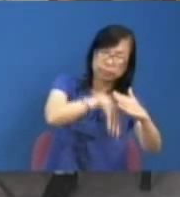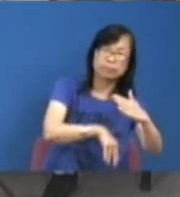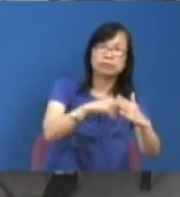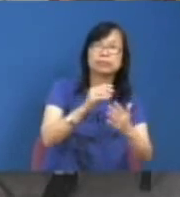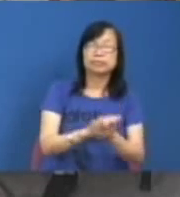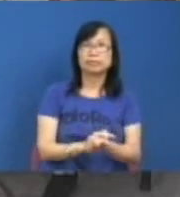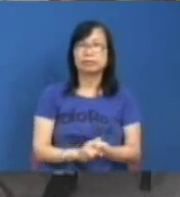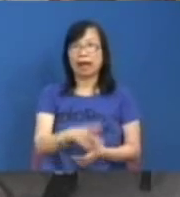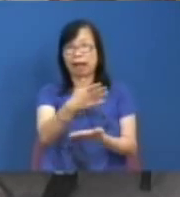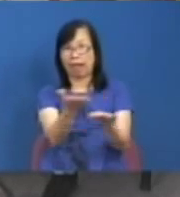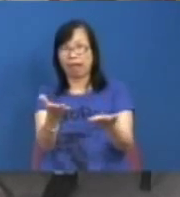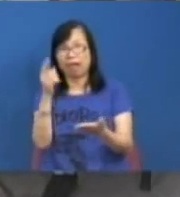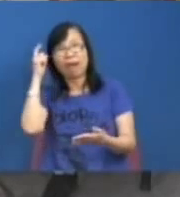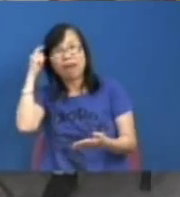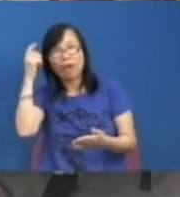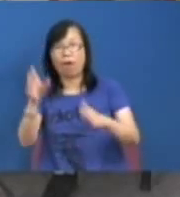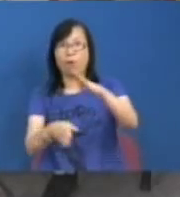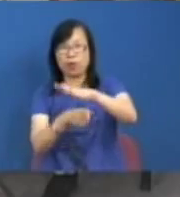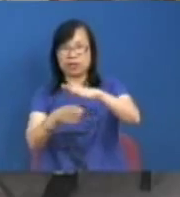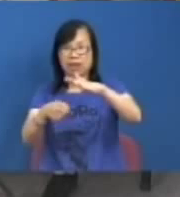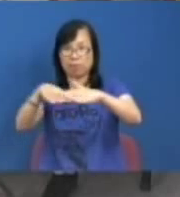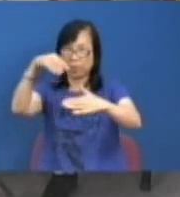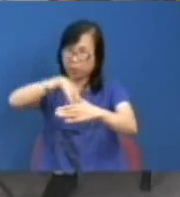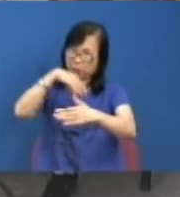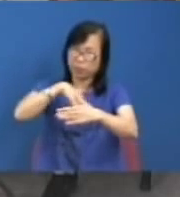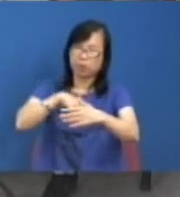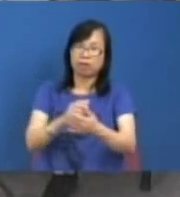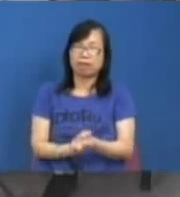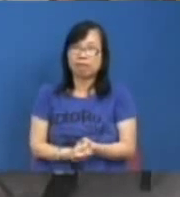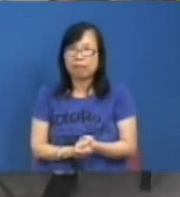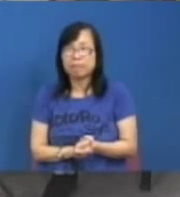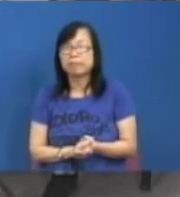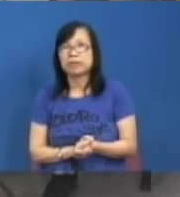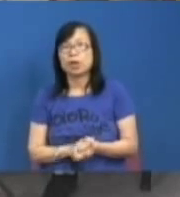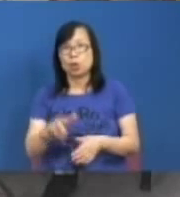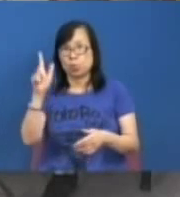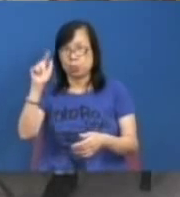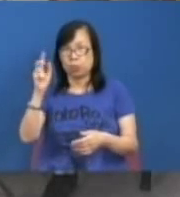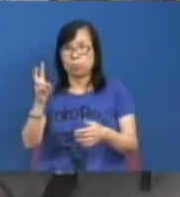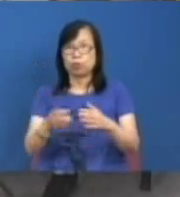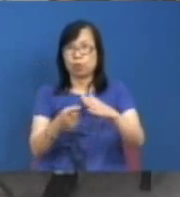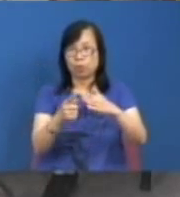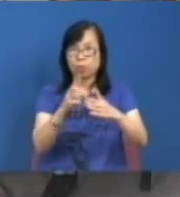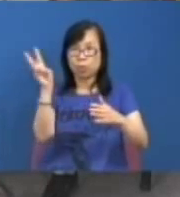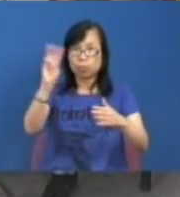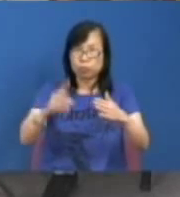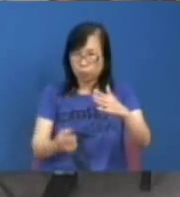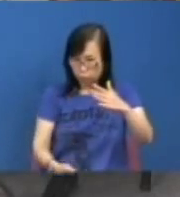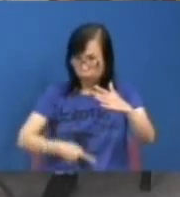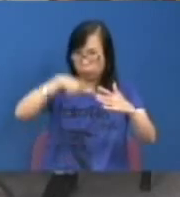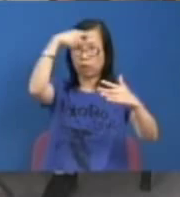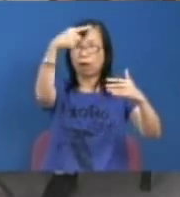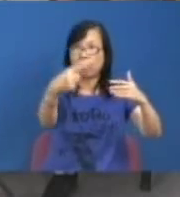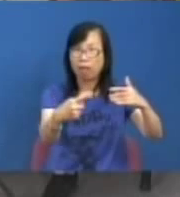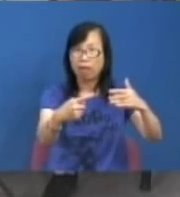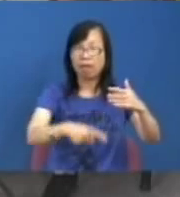咁大家都諗到啦， 室內咯變咗。 係啊，咁室內第一如果污水倒流咧。就不是影響咗街，係